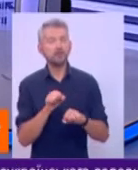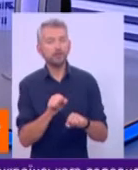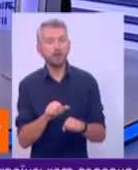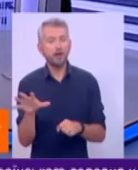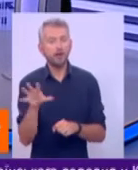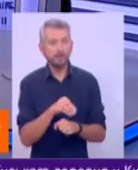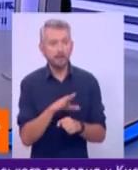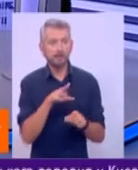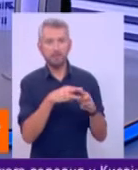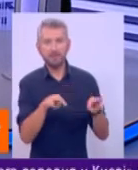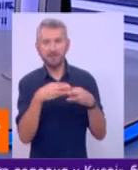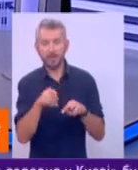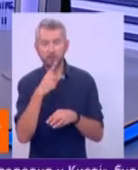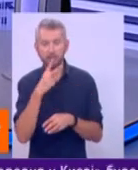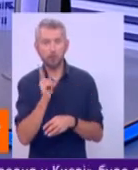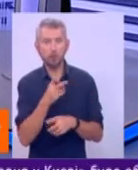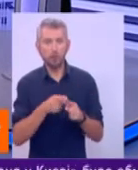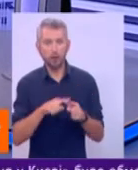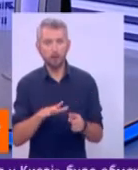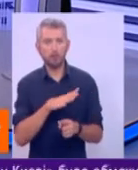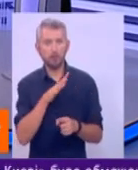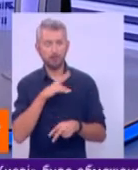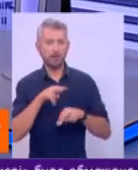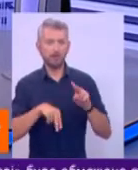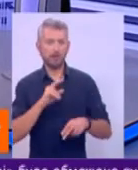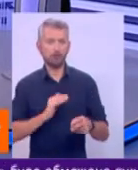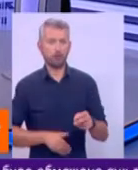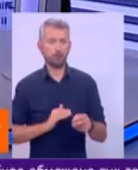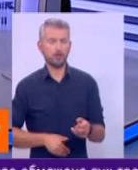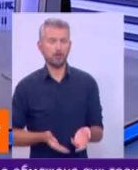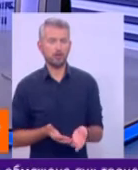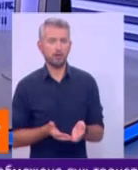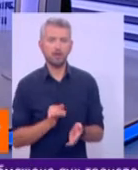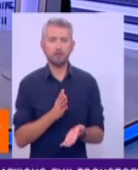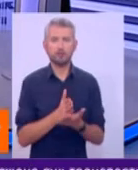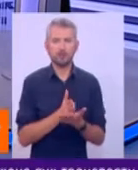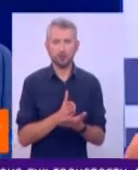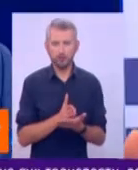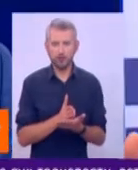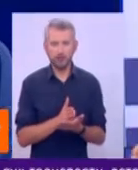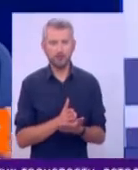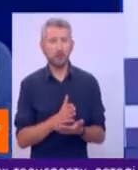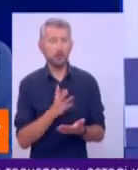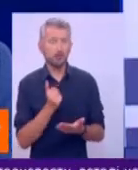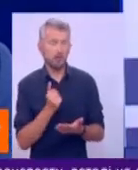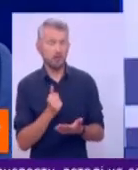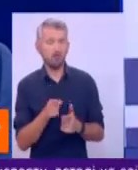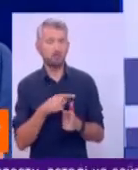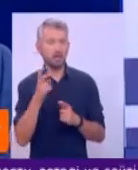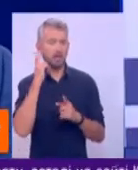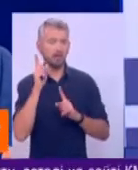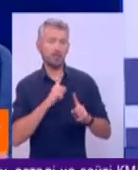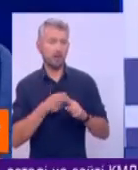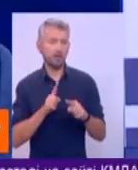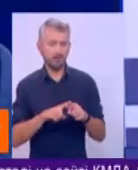в міністерствах, ви посмотрите, хто это бывшие застройщики. Посмотрите. И существующие. Да, и существующие, или Киеврада.